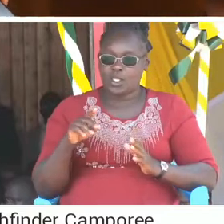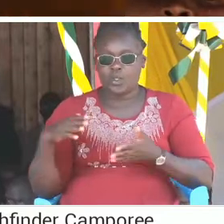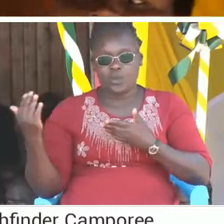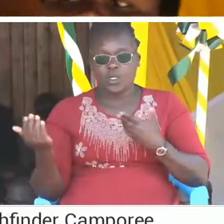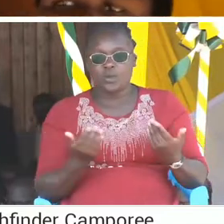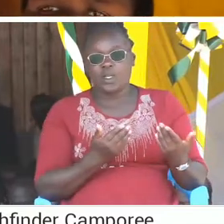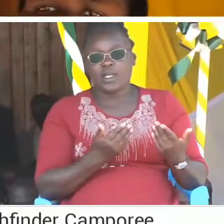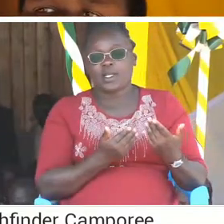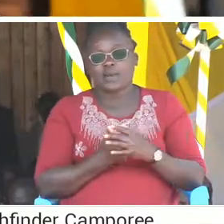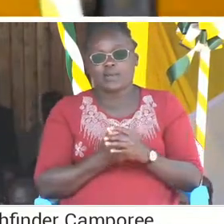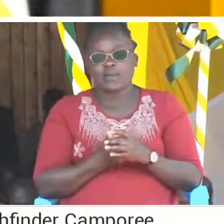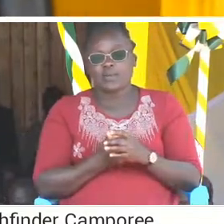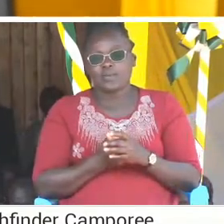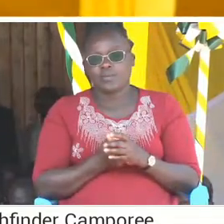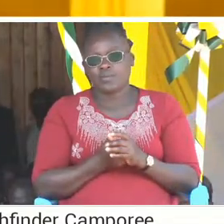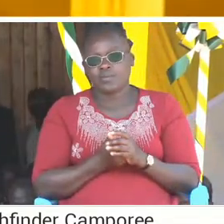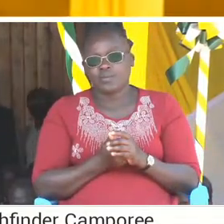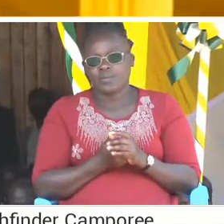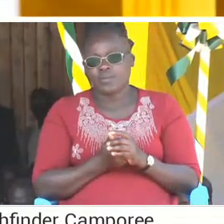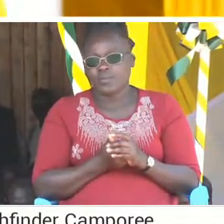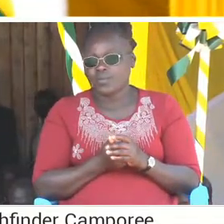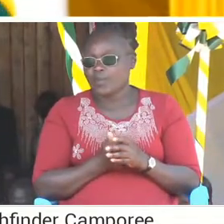kwenye ibada ya mahubiri. Asante.